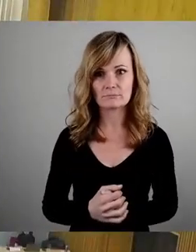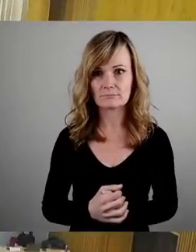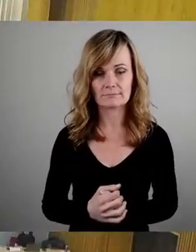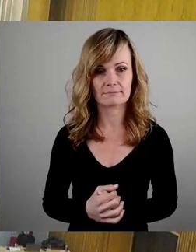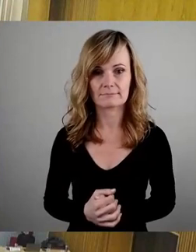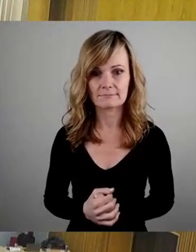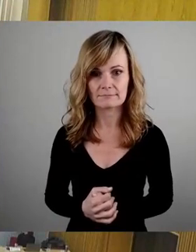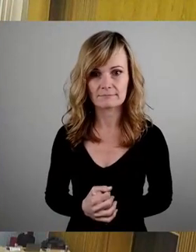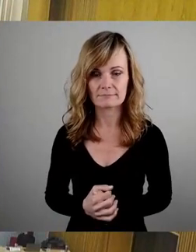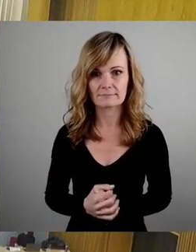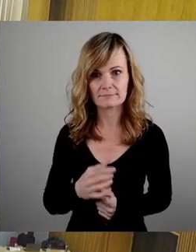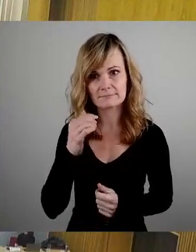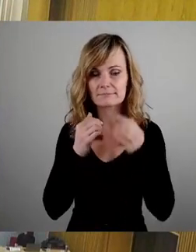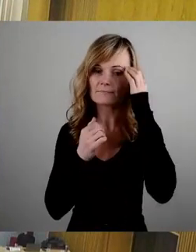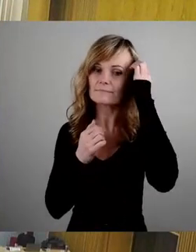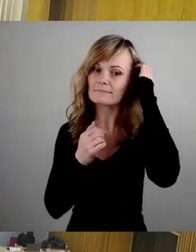Wenn das nicht der Fall ist,